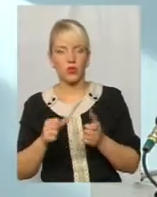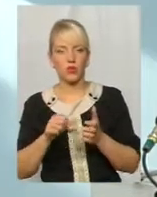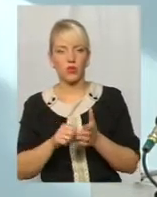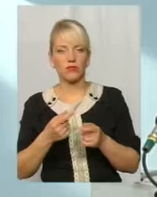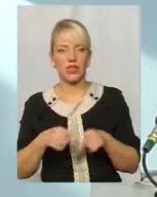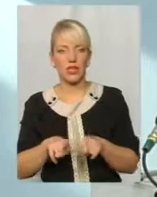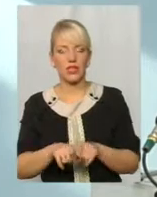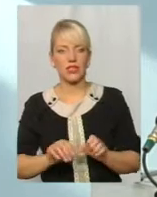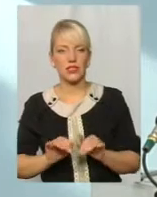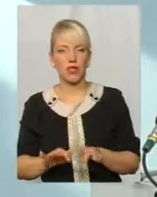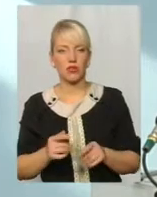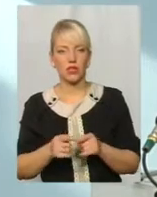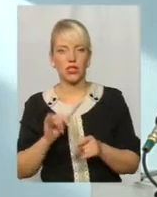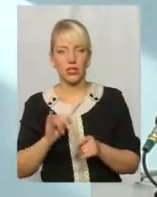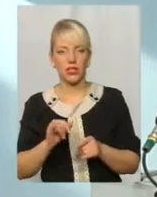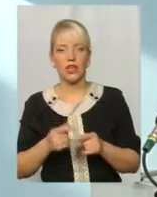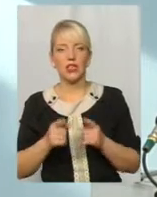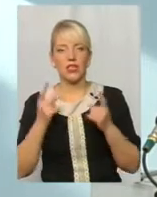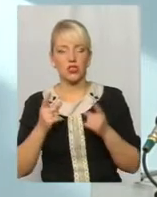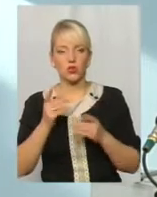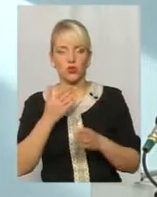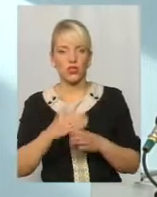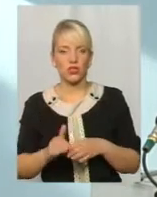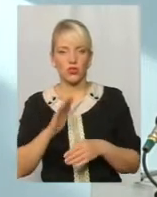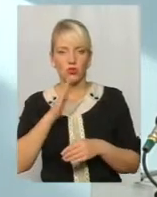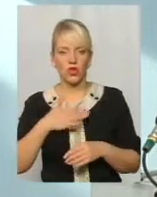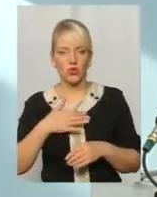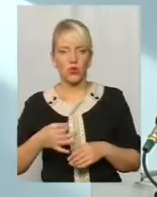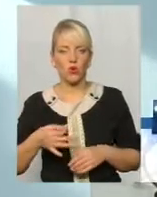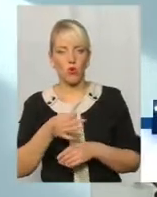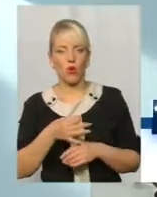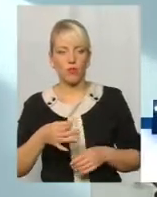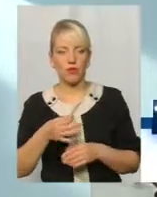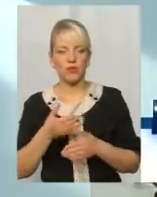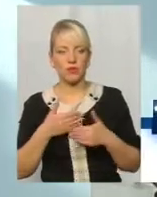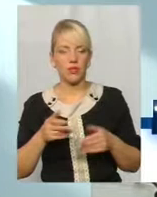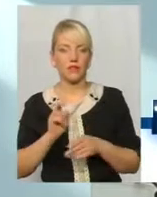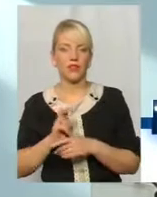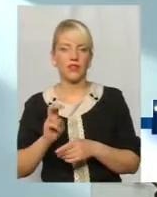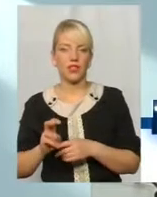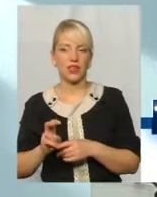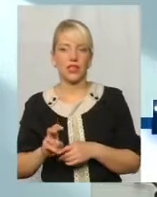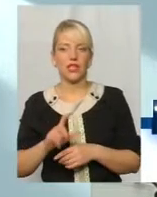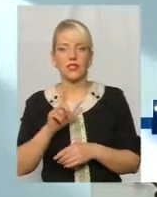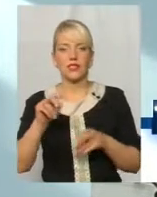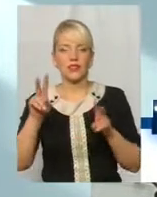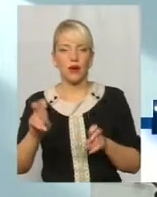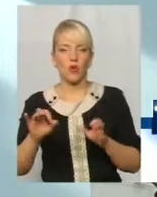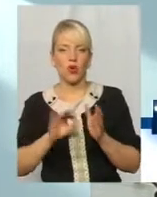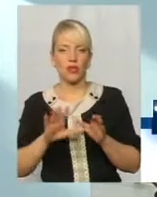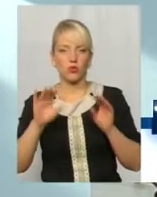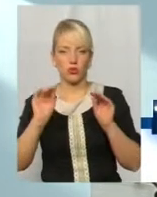заходах, досить таки значну частину нашої області ми відвідали із темою